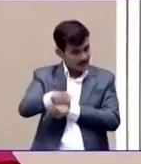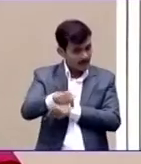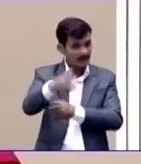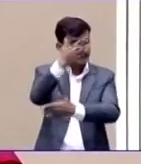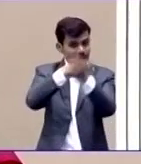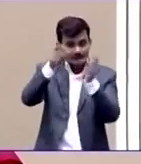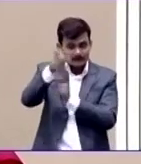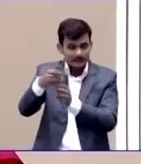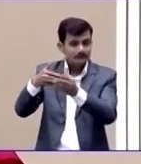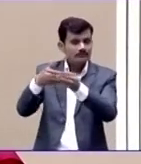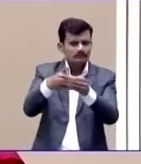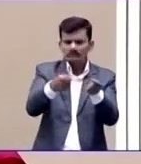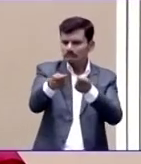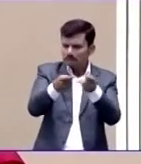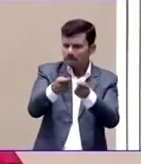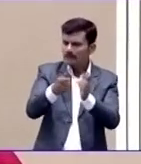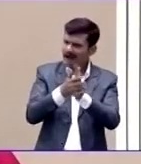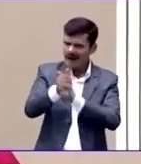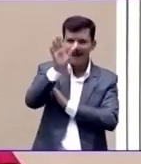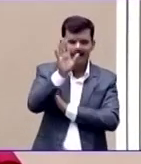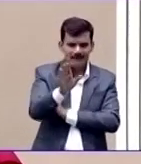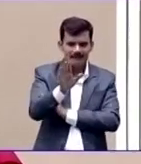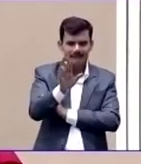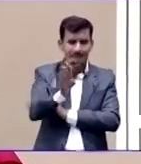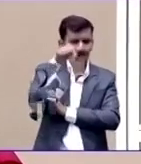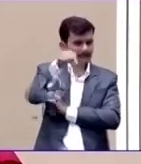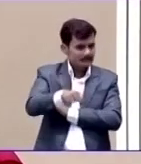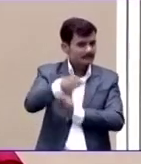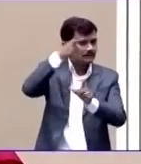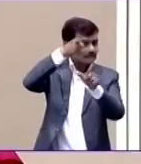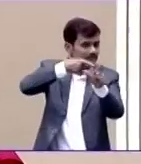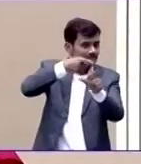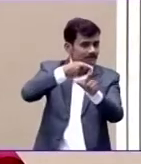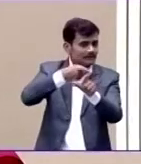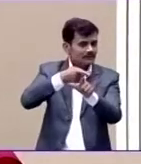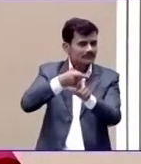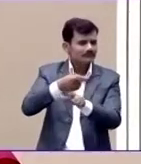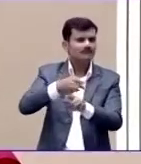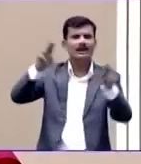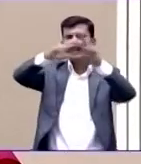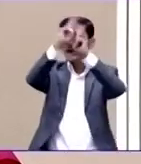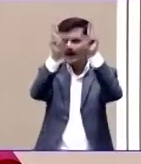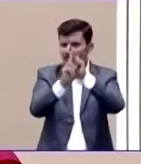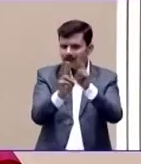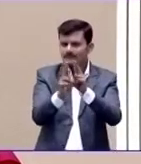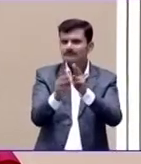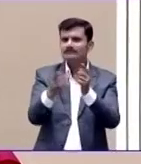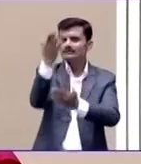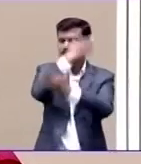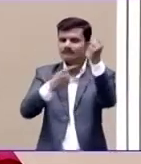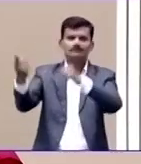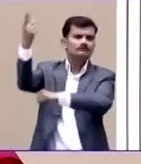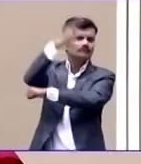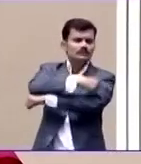दिव्यांगजन में निहित नेतृत्व की क्षमता के आधार पर ही इस वर्ष के अंतर्राष्ट्रीय दिव्यांगजन दिवस